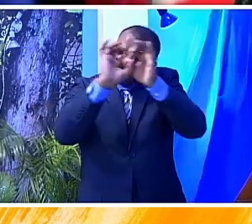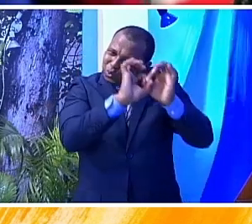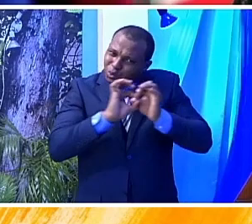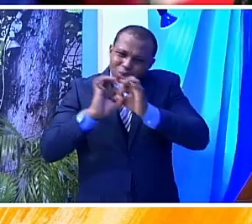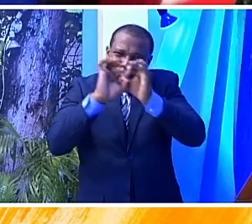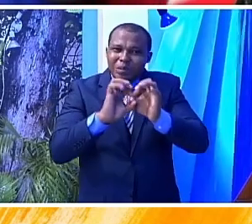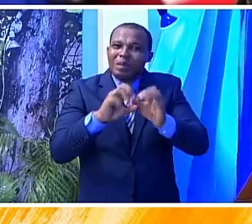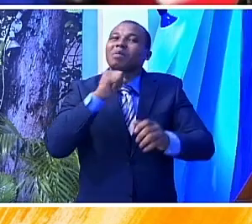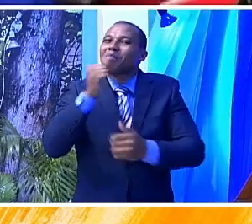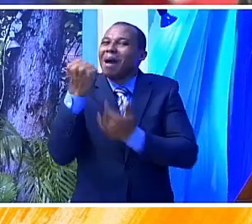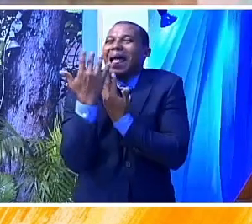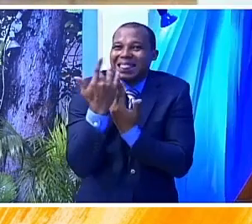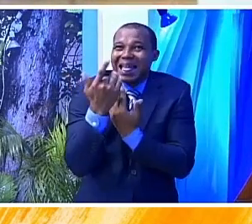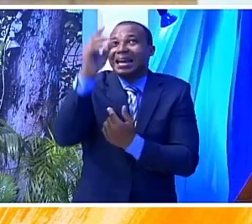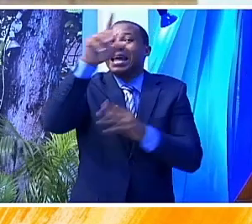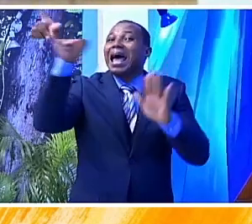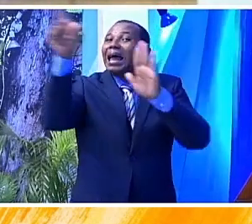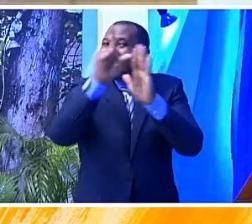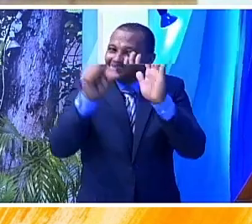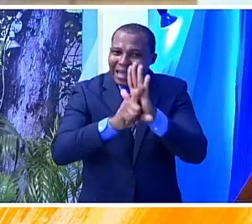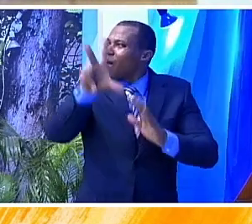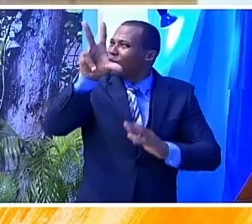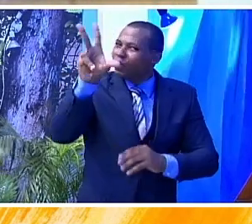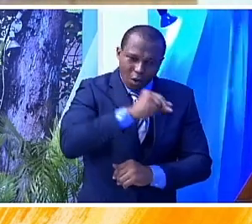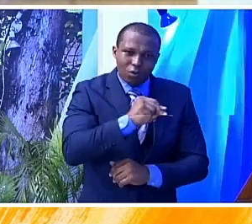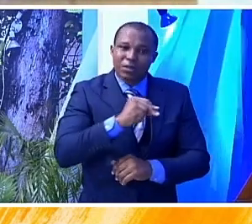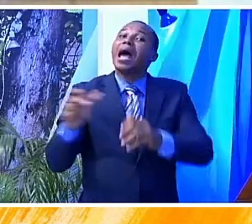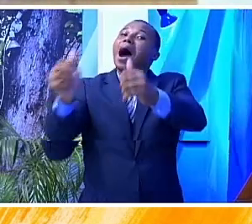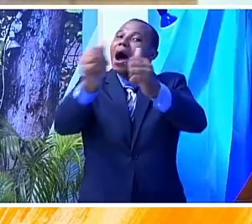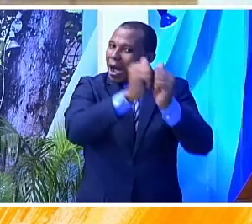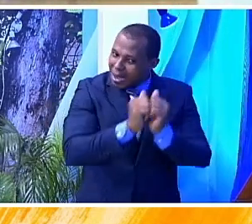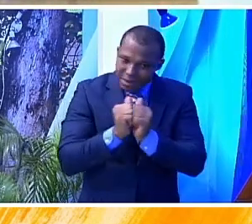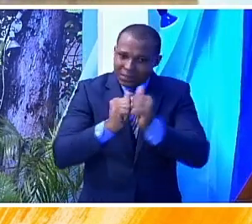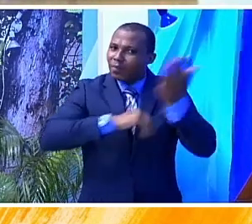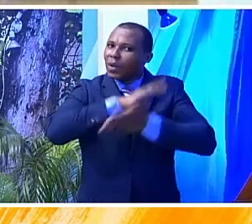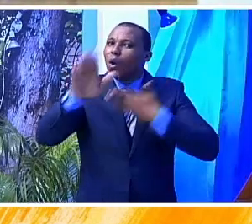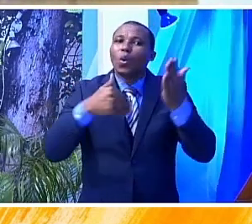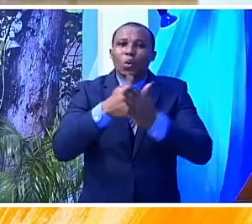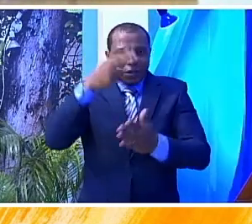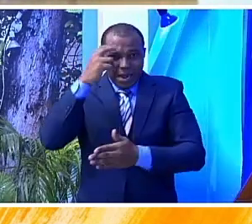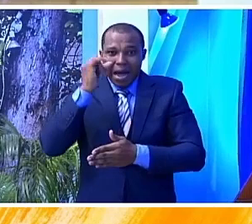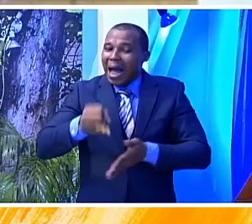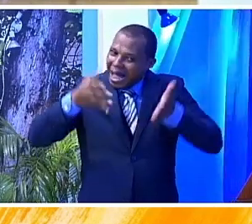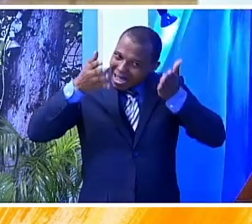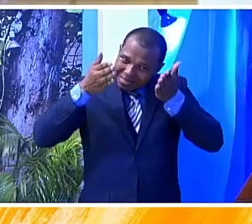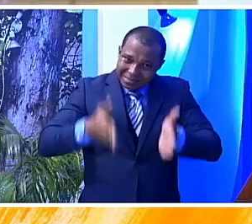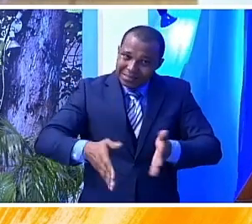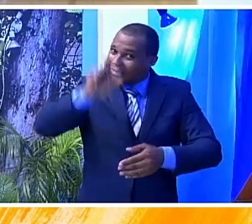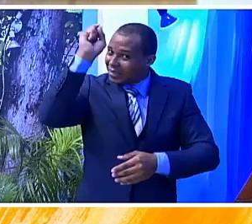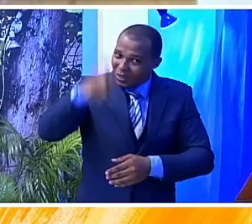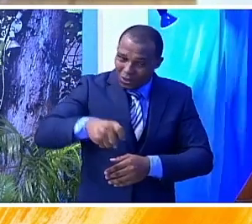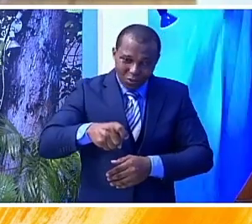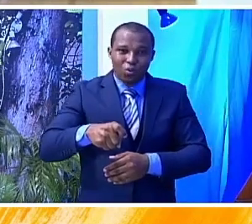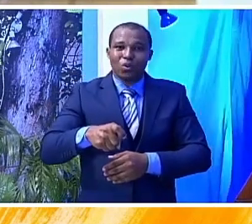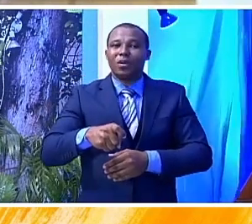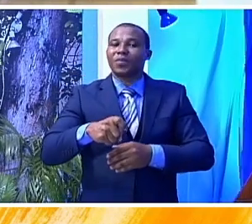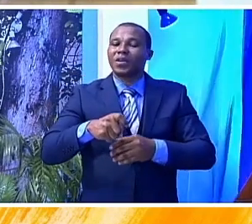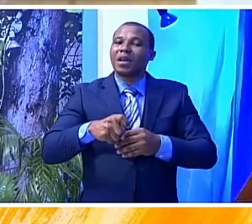mené nous. L'État pas jamais mené nous aucun côté. Pas tant de l'État pour nous chercher à faire un petit bien.